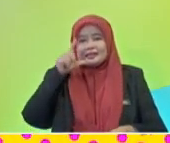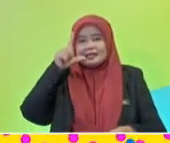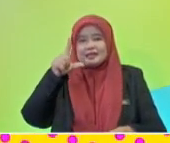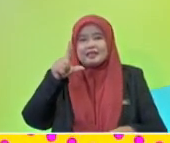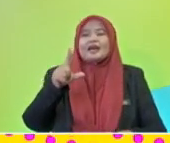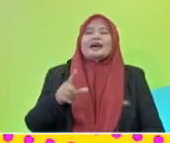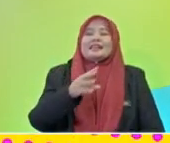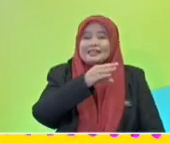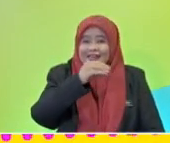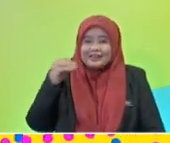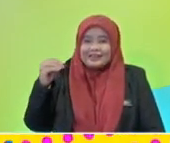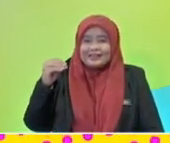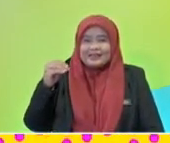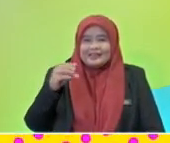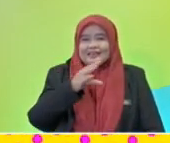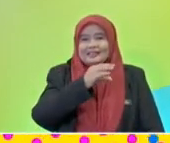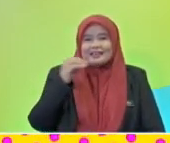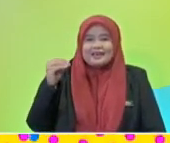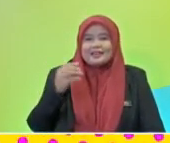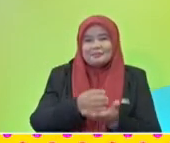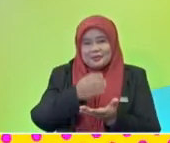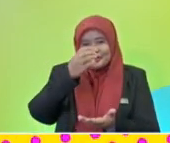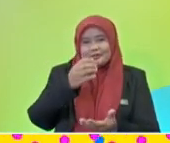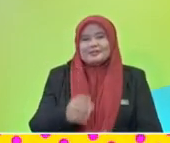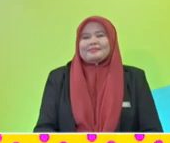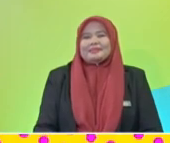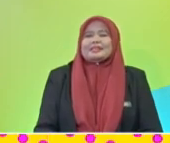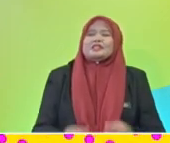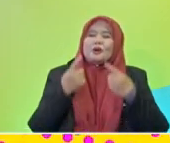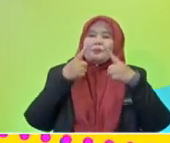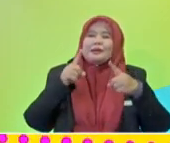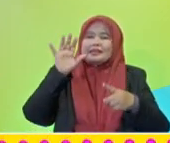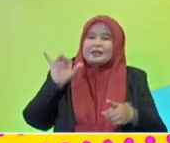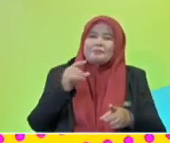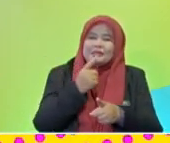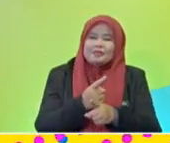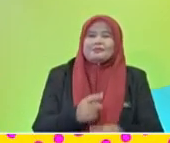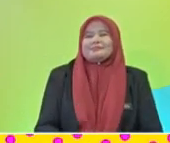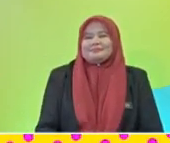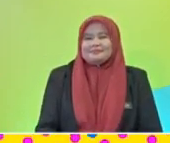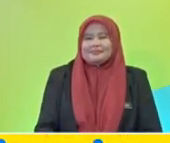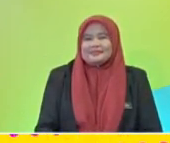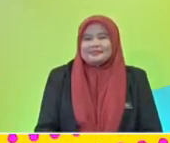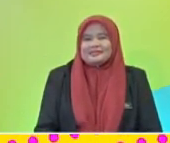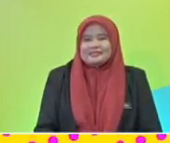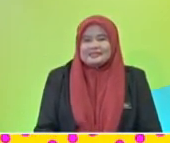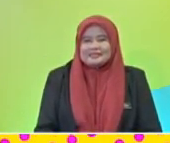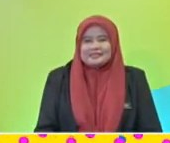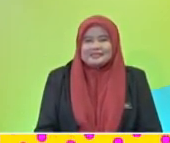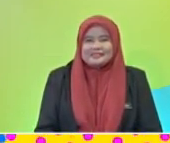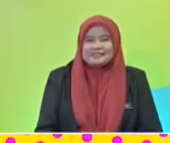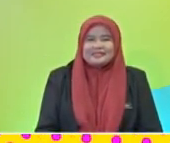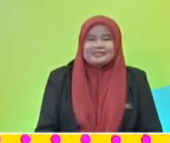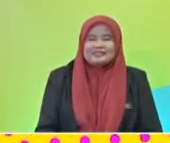ha dan botol merupakan jawapan betul tadi ha sebab apa kita ada kertas plastik kotak dan